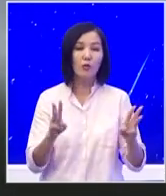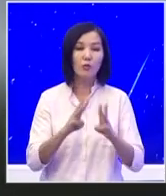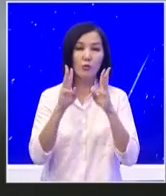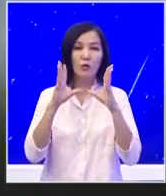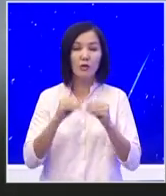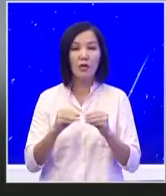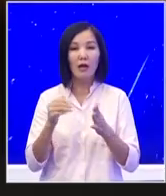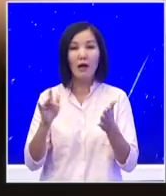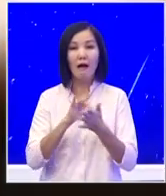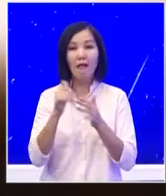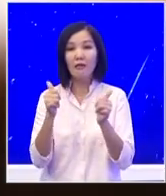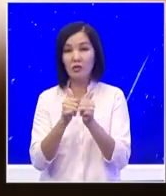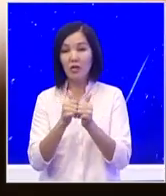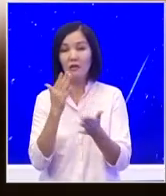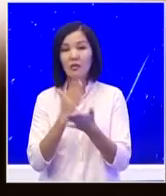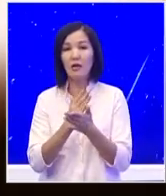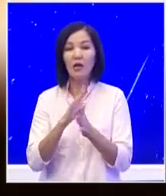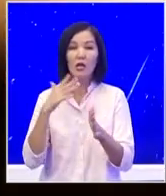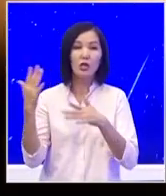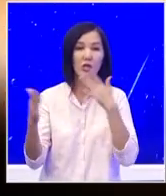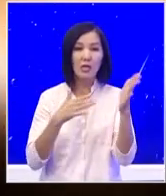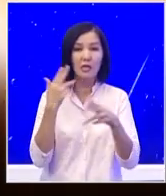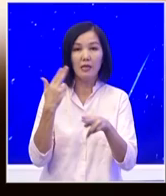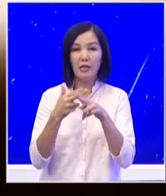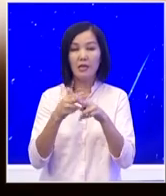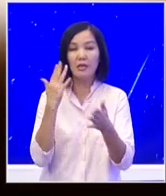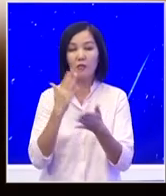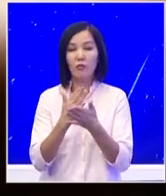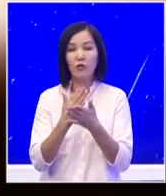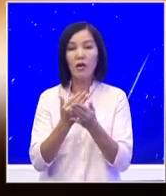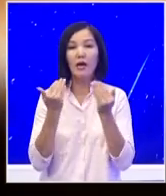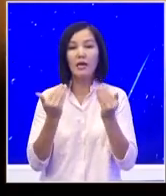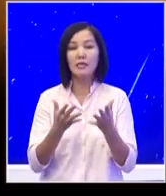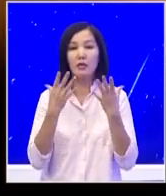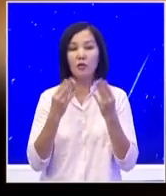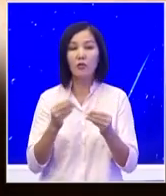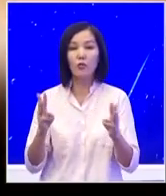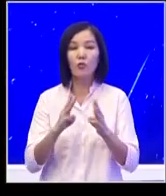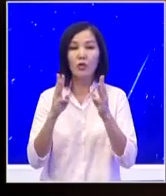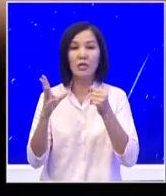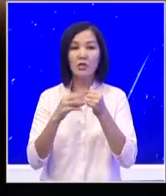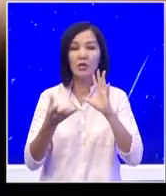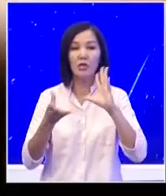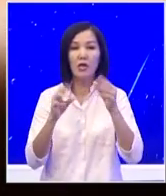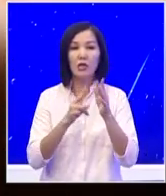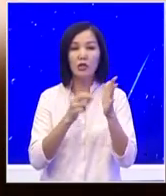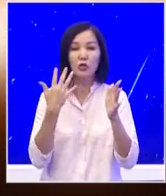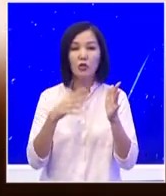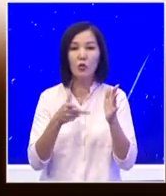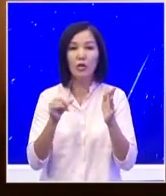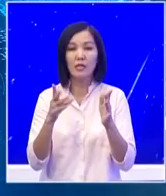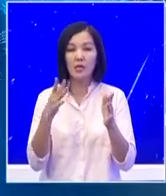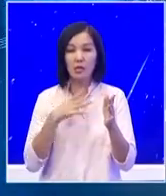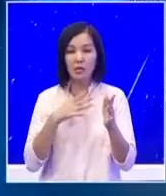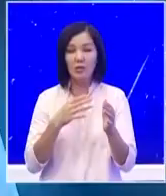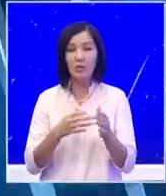қалаға жақындап қалған. Желдің соғуы да Ред-Лейкке бағытталған. Бүгінде өртенген алқап аумағы 750 гектарға